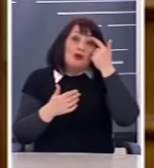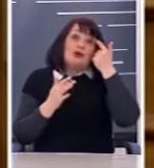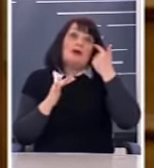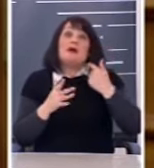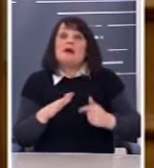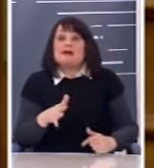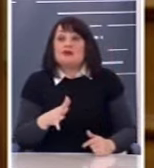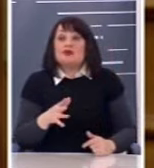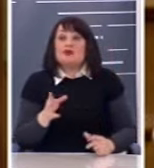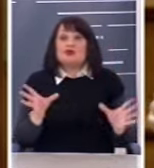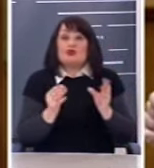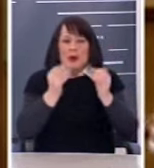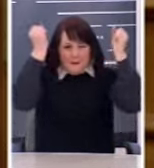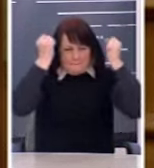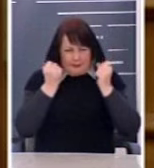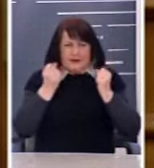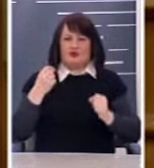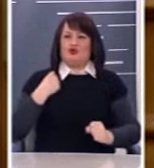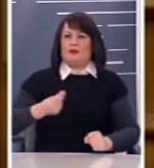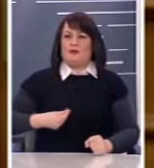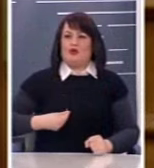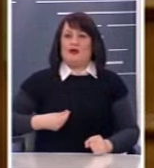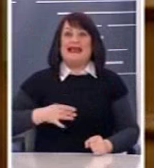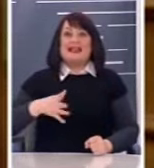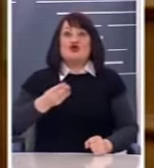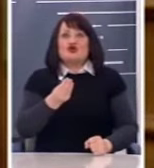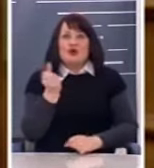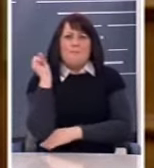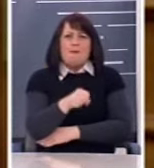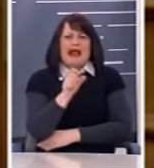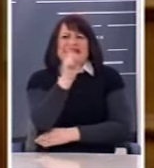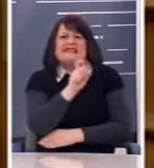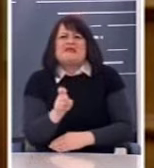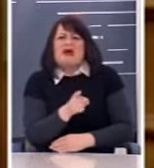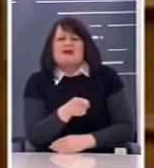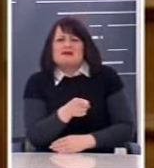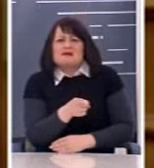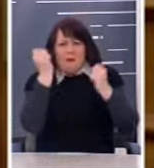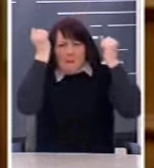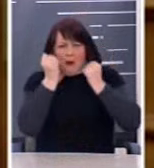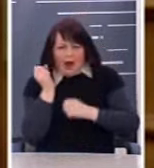που σε ό,τι αφορά τη ζημιά στο δημόσιο, μπορεί να είναι μεγαλύτερο της Siemens.